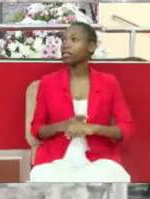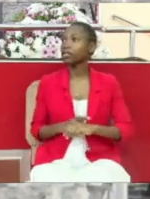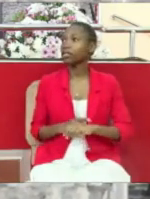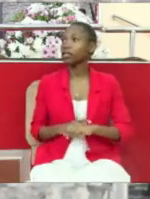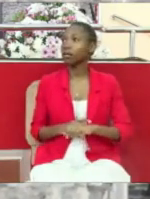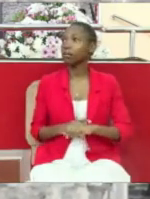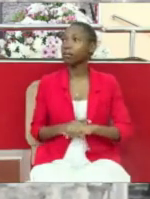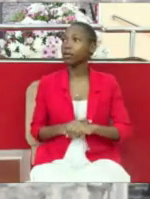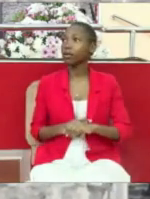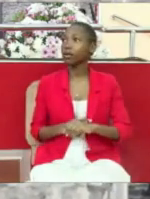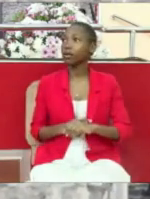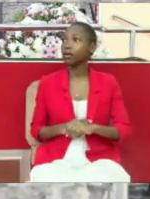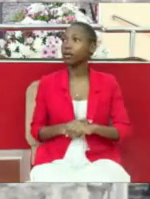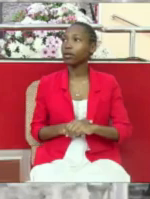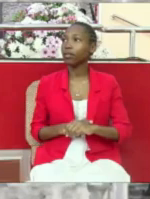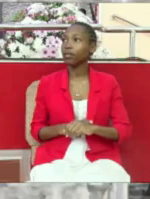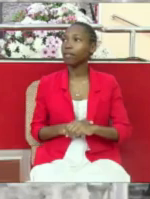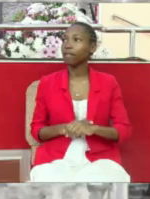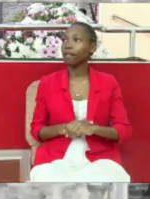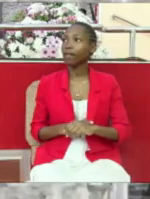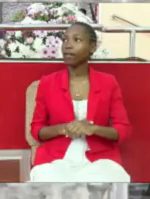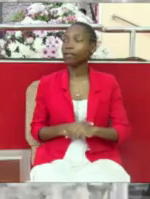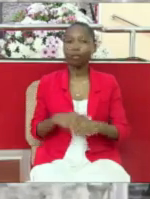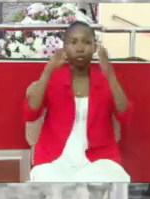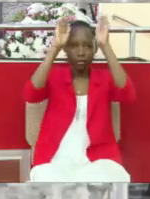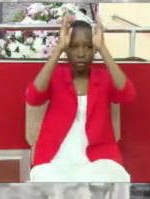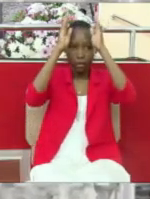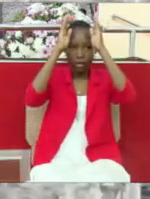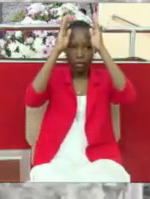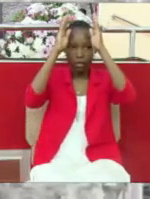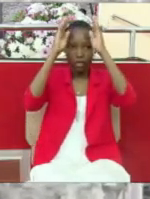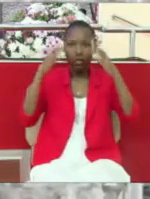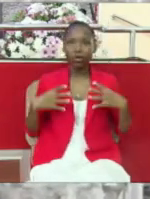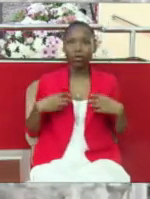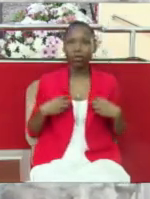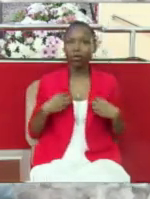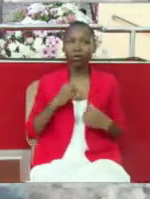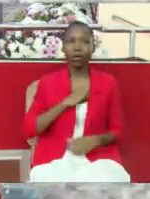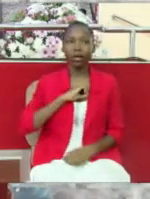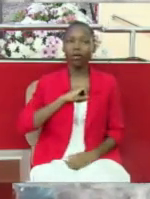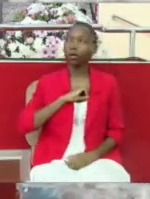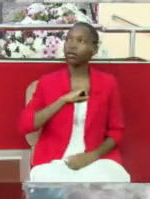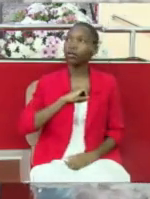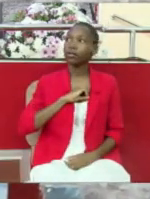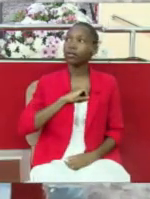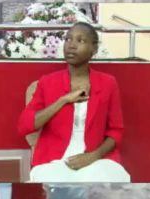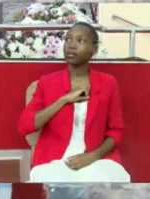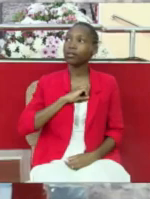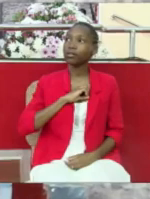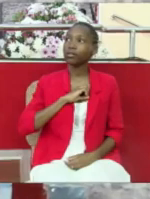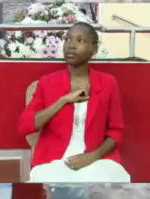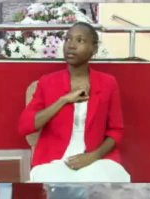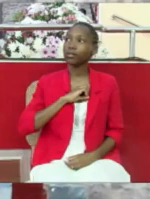wao, they can be willing and companionable partners. Watakuwa marafiki. And they are very dependable. Na watakuwa ni watu wa